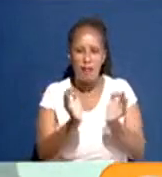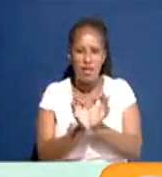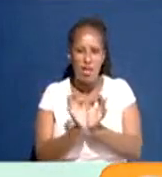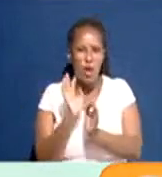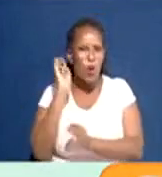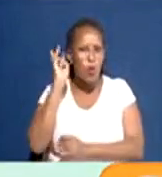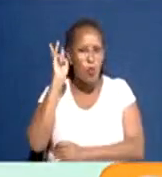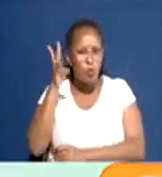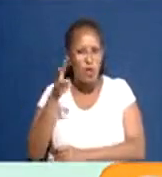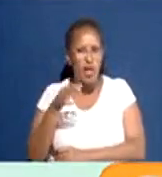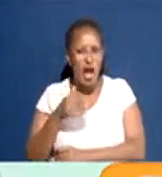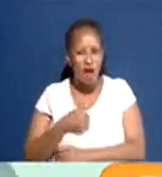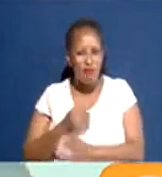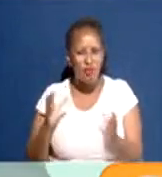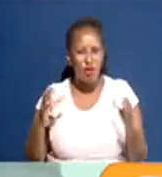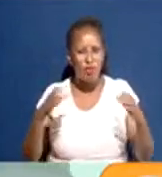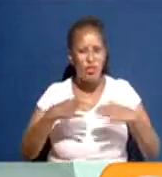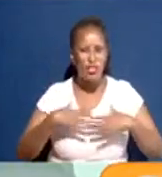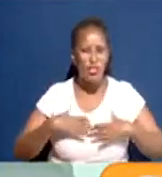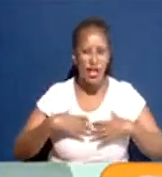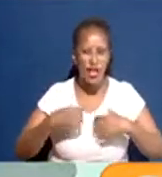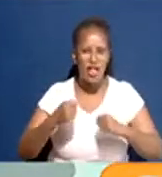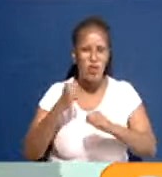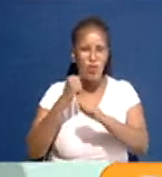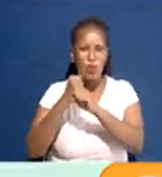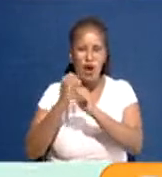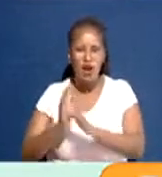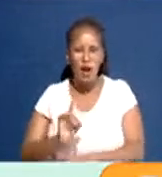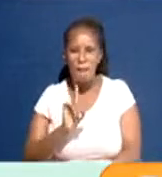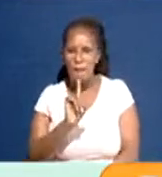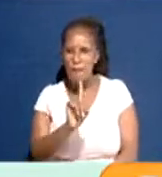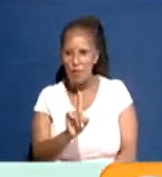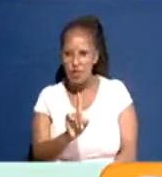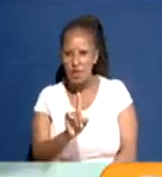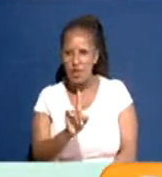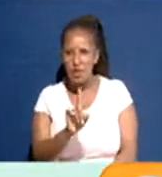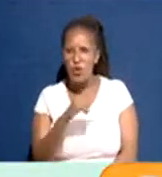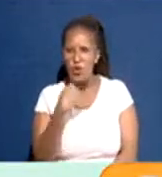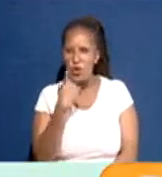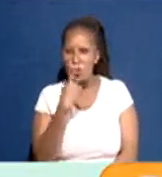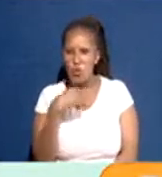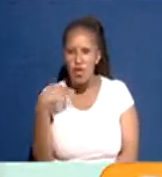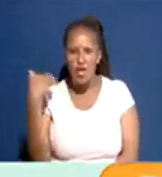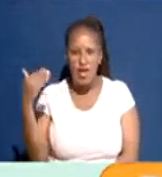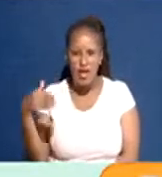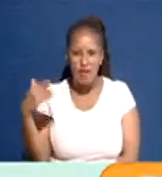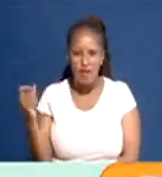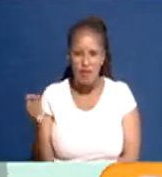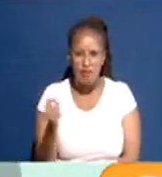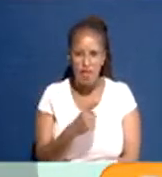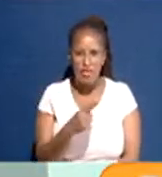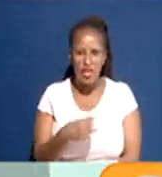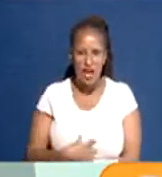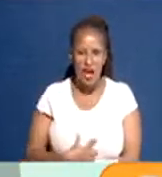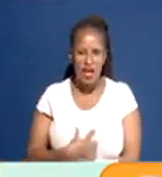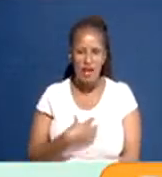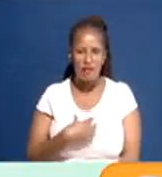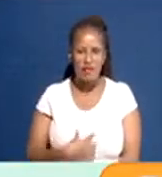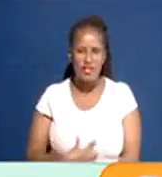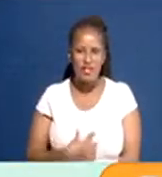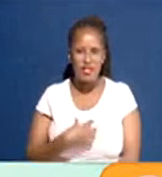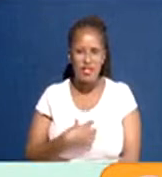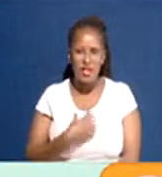na community health promoter moja, ambaye kila mwezi atatembelea